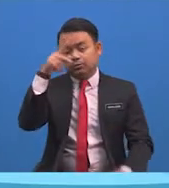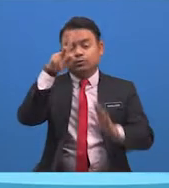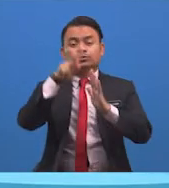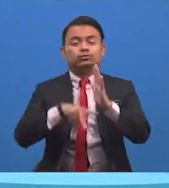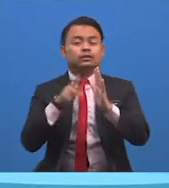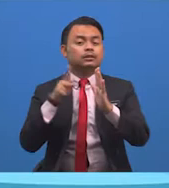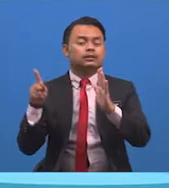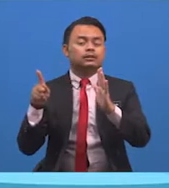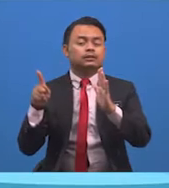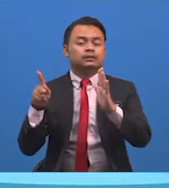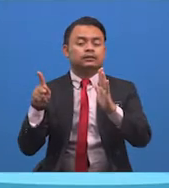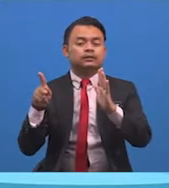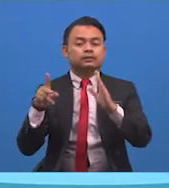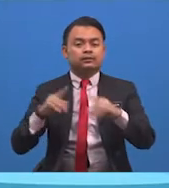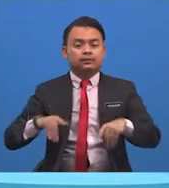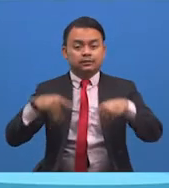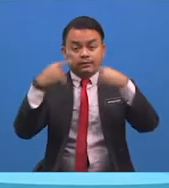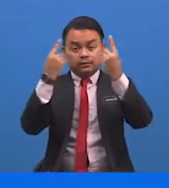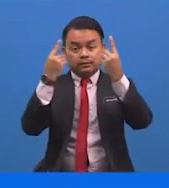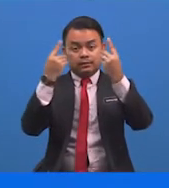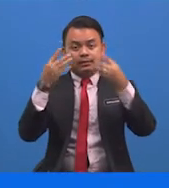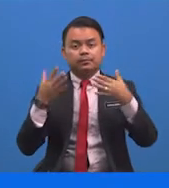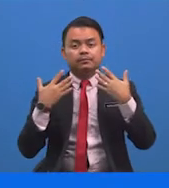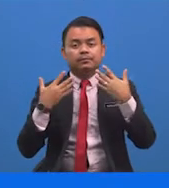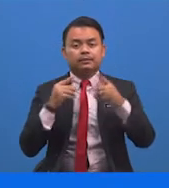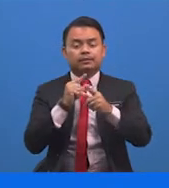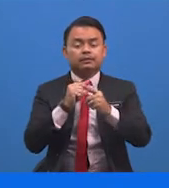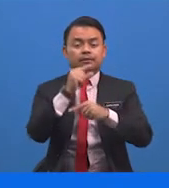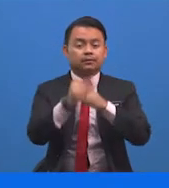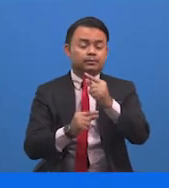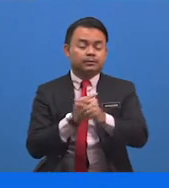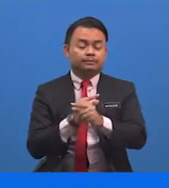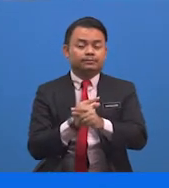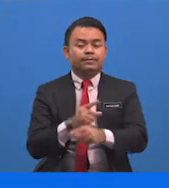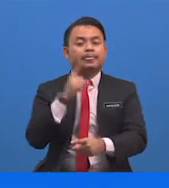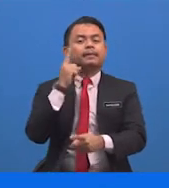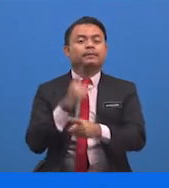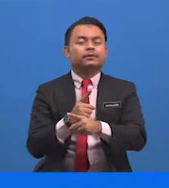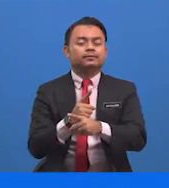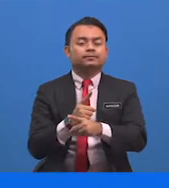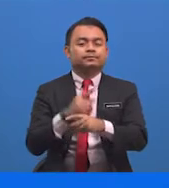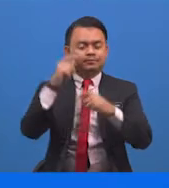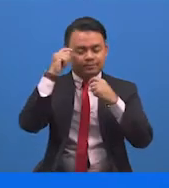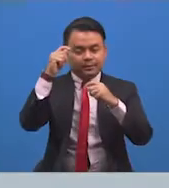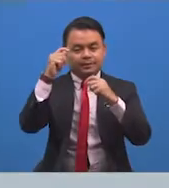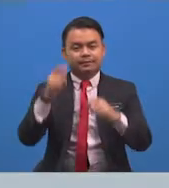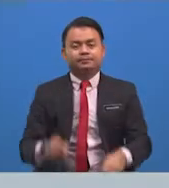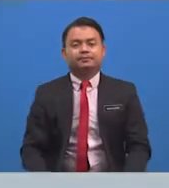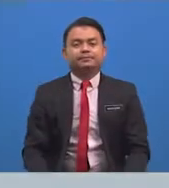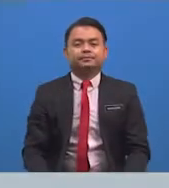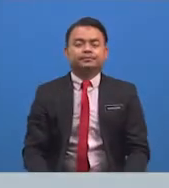mengurangkan kesan pemanasan global? Betul, tahniah murid-murid semua.